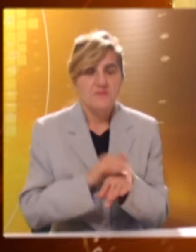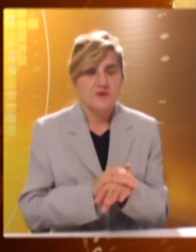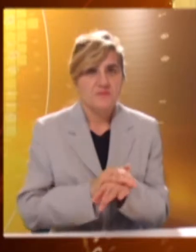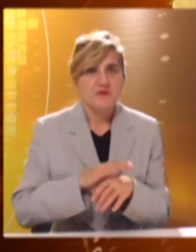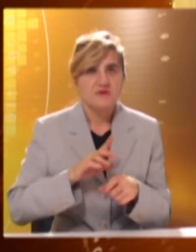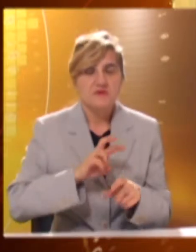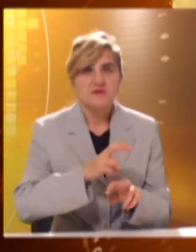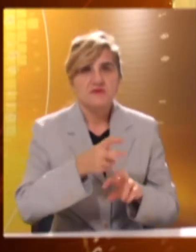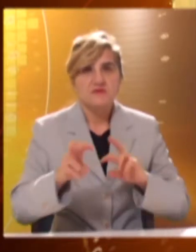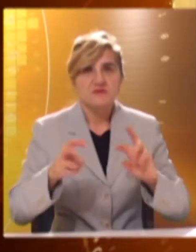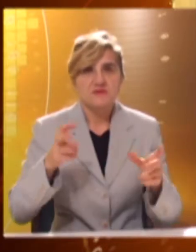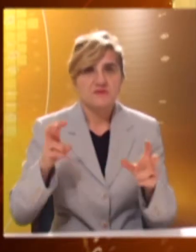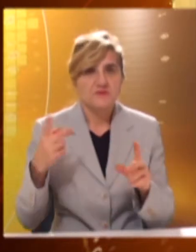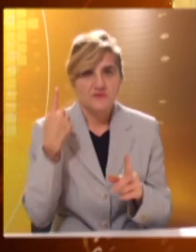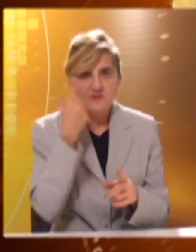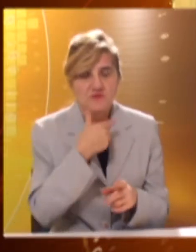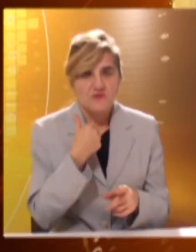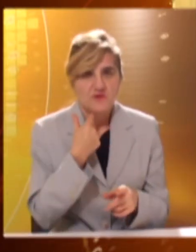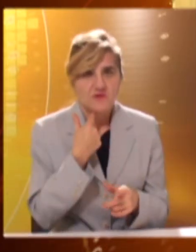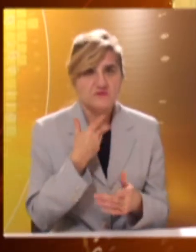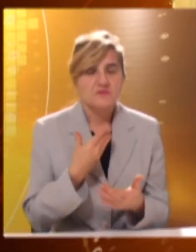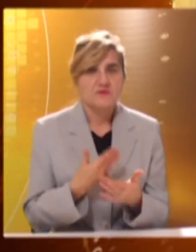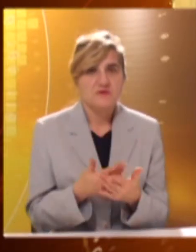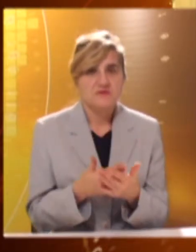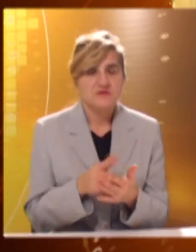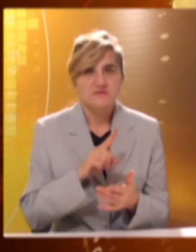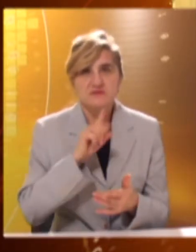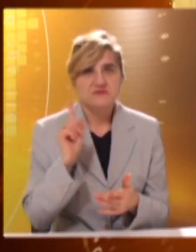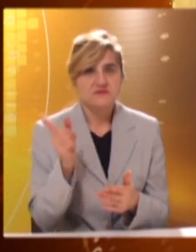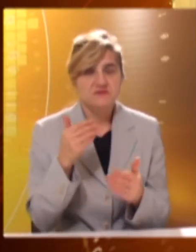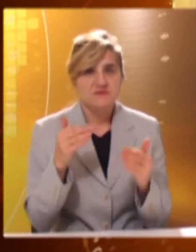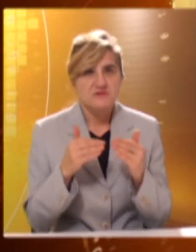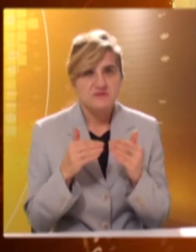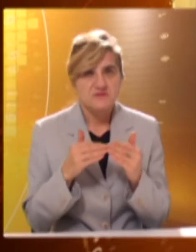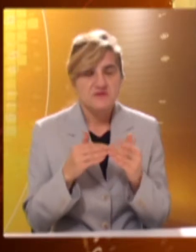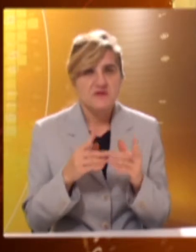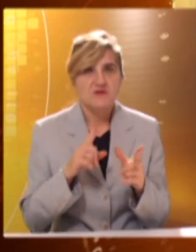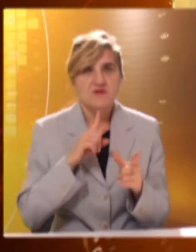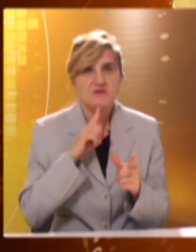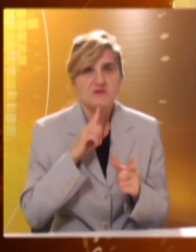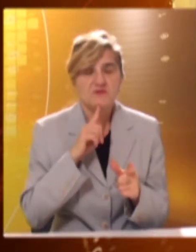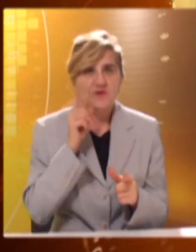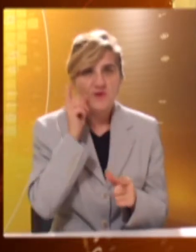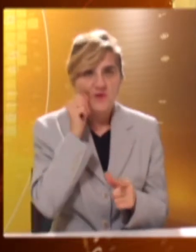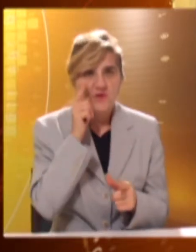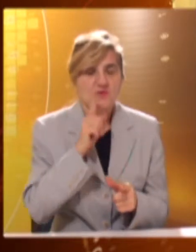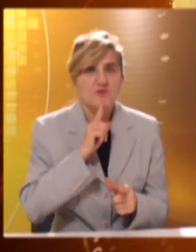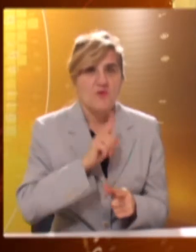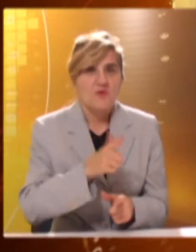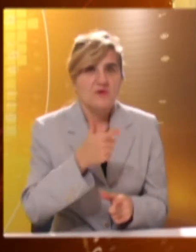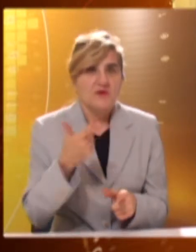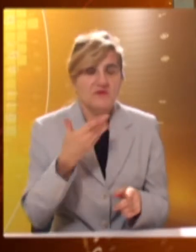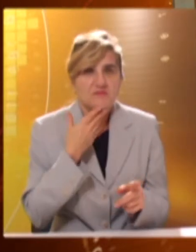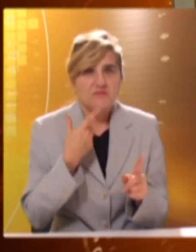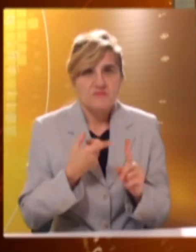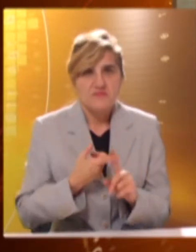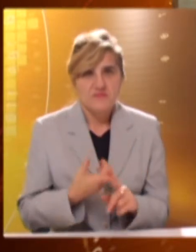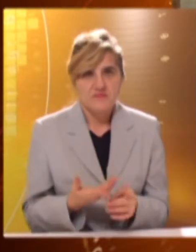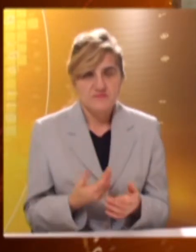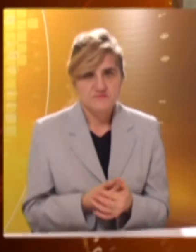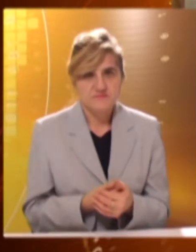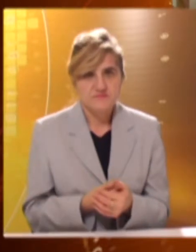među vršnjacima, ne samo među vršnjacima, već i prema svim građanima koji su različiti od nas.